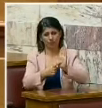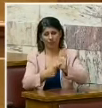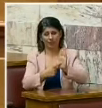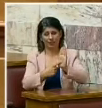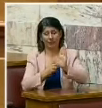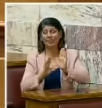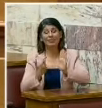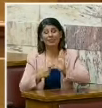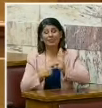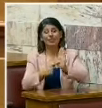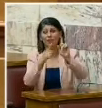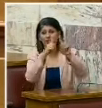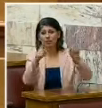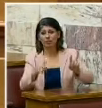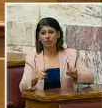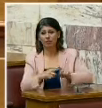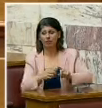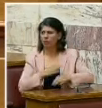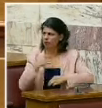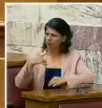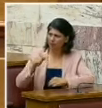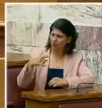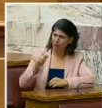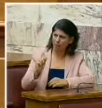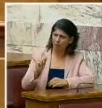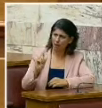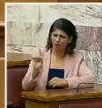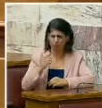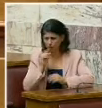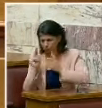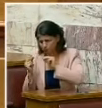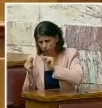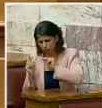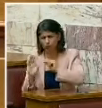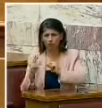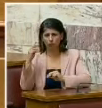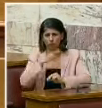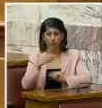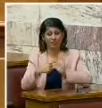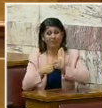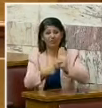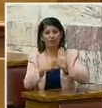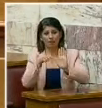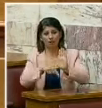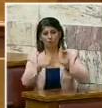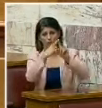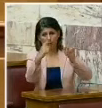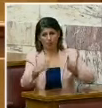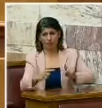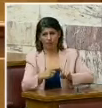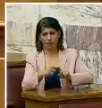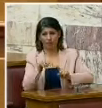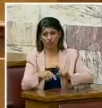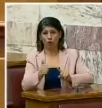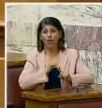ο... Κύριε Παπά, μην απασχολείτε τον Πρωθυπουργό. Λοιπόν, κοιτάξτε εδώ πέρα τι δείχνει αυτός ο πίνακας. Αυτό είναι το ιδιωτικό